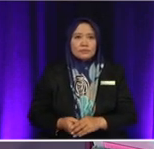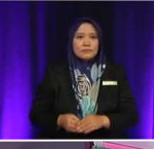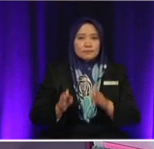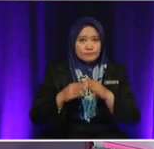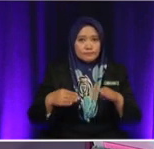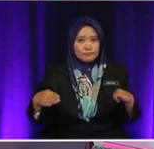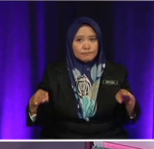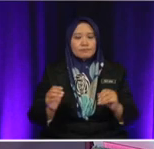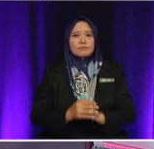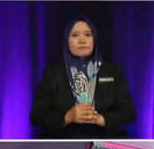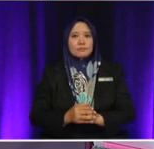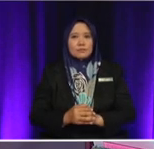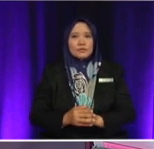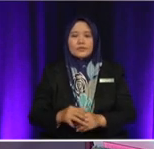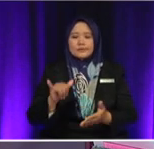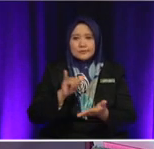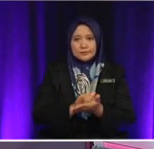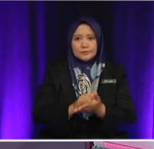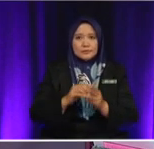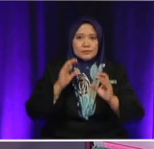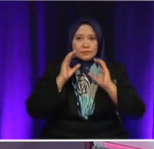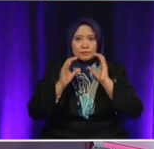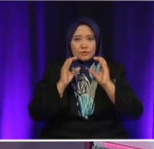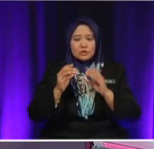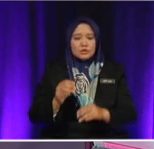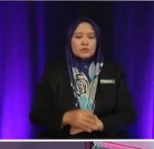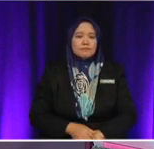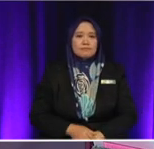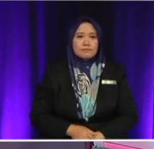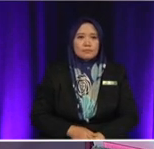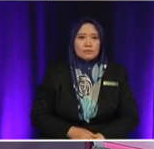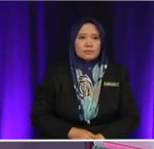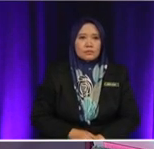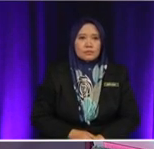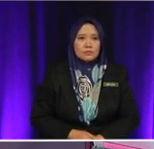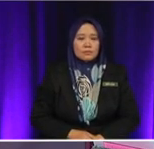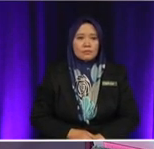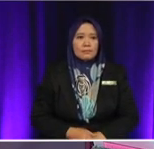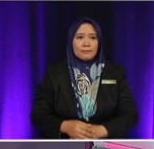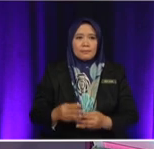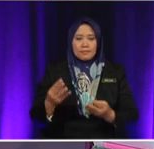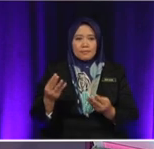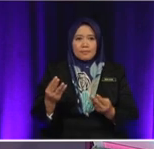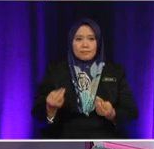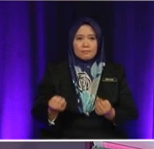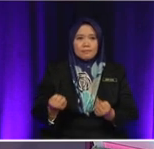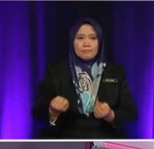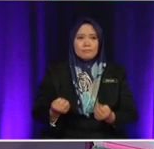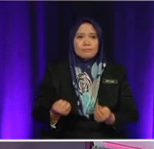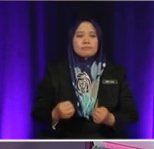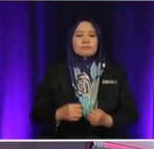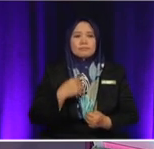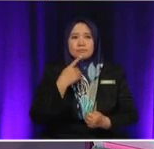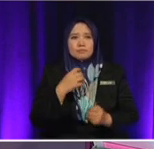pun merupakan komunikasi antara kita. Okey, jadi cikgu nak minta lah siapa yang boleh terangkan berkaitan tentang